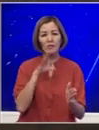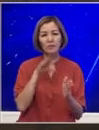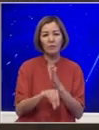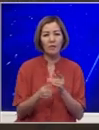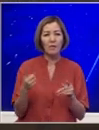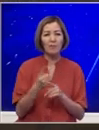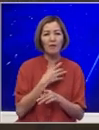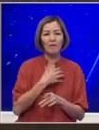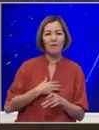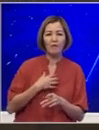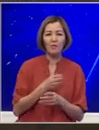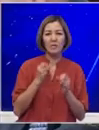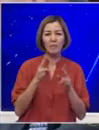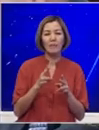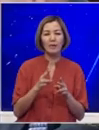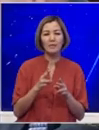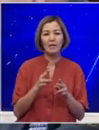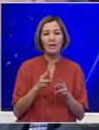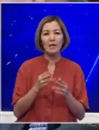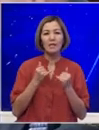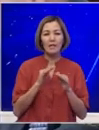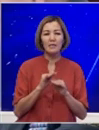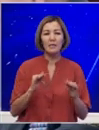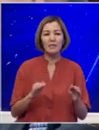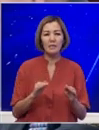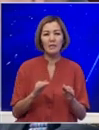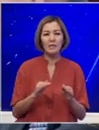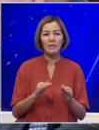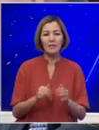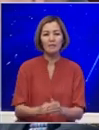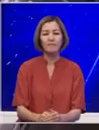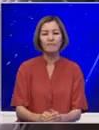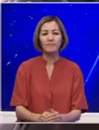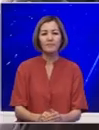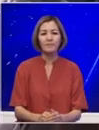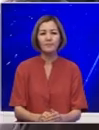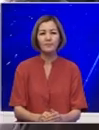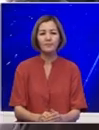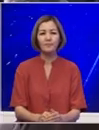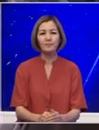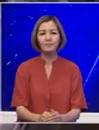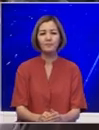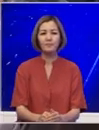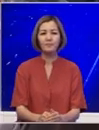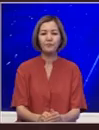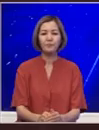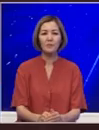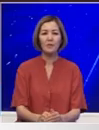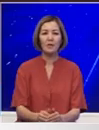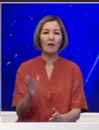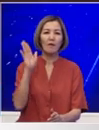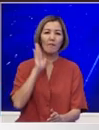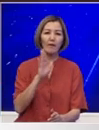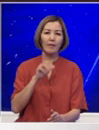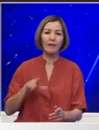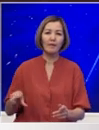первую очередь, это очень опасно для жизни детей, резюмирует глава правительства. Каналдар мен арықтарды қауіпсіздікті қамтамасыз